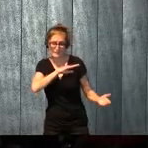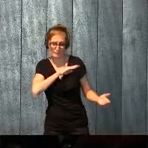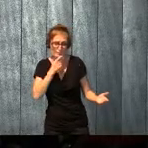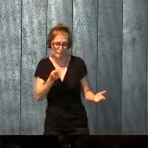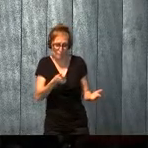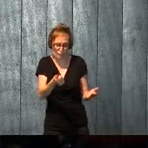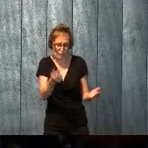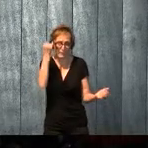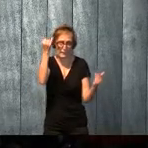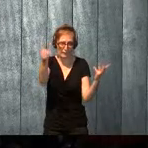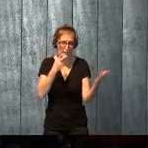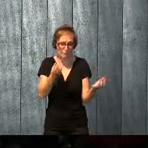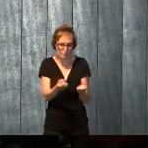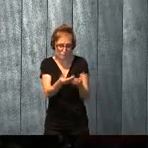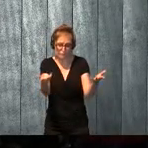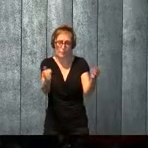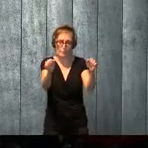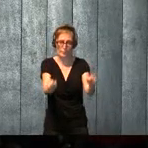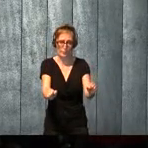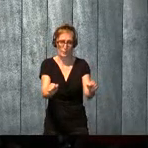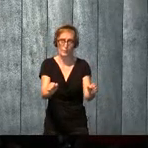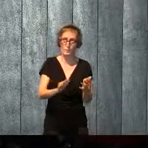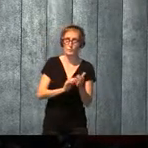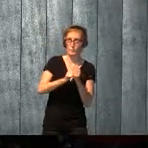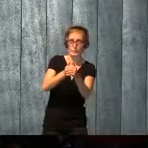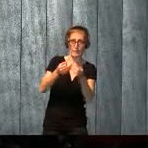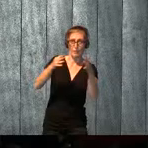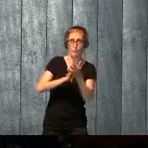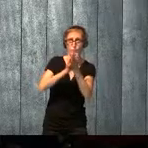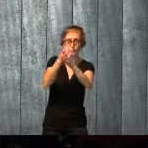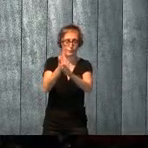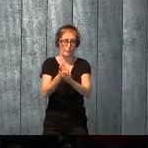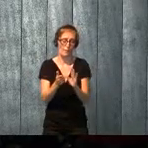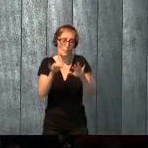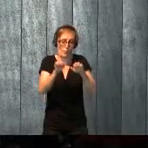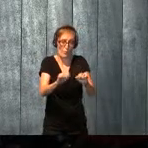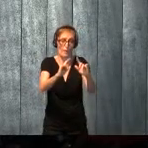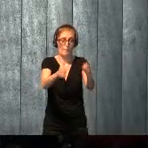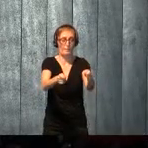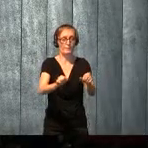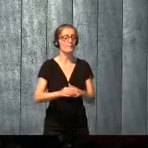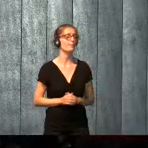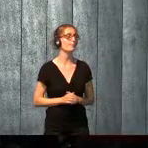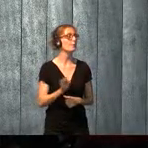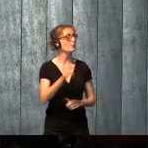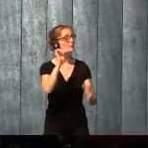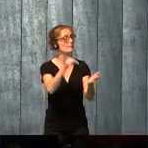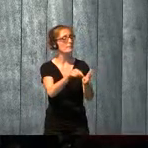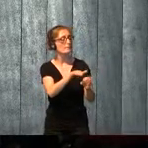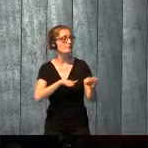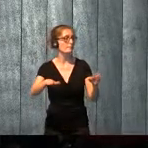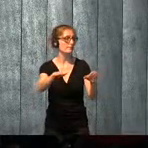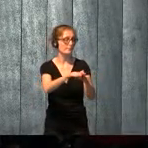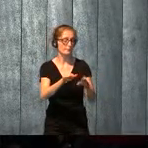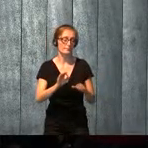migratoires, climatiques. C'est là que je voulais arriver. Oui, sur le rôle des pouvoirs locaux. Monsieur le maire de Bilbao, sur